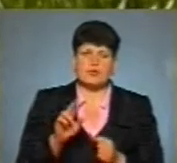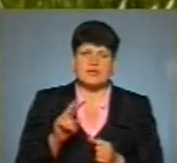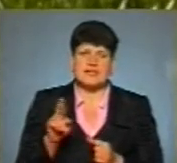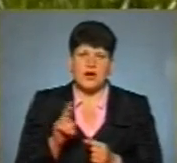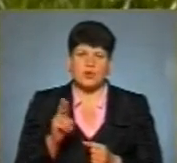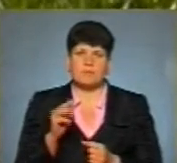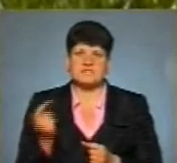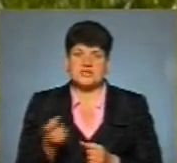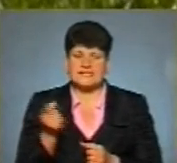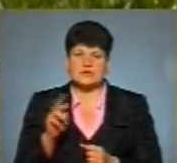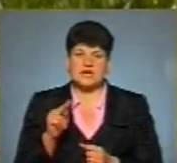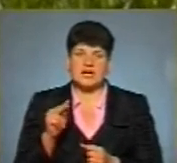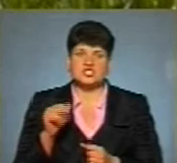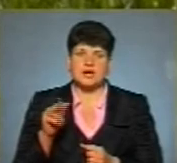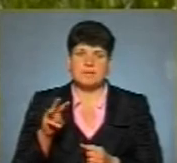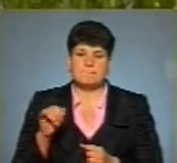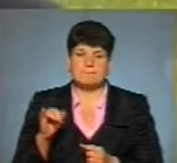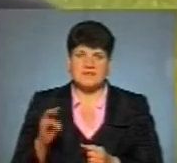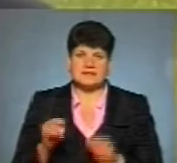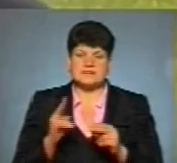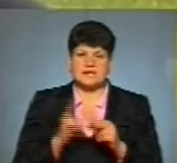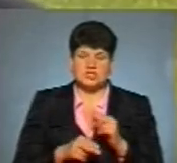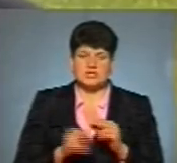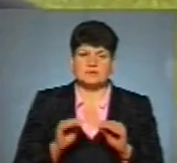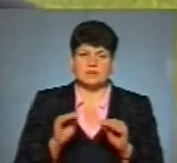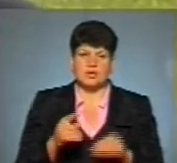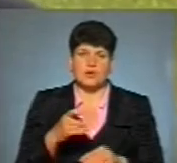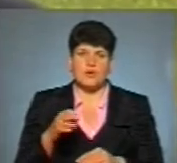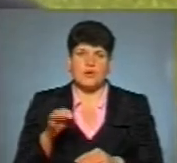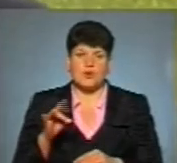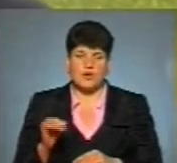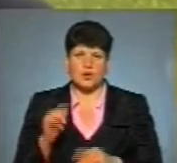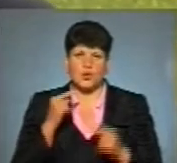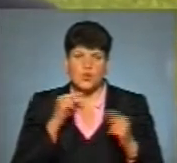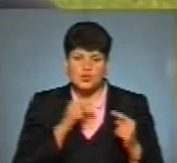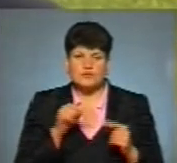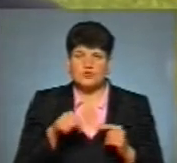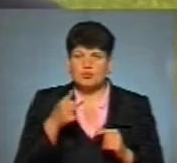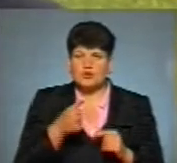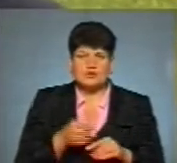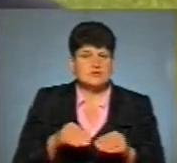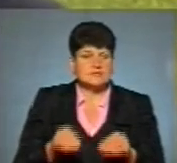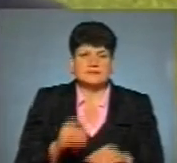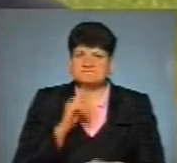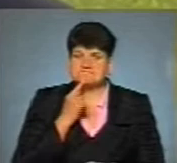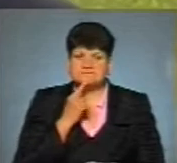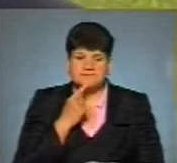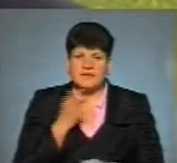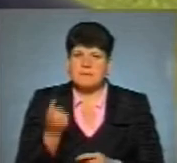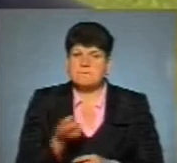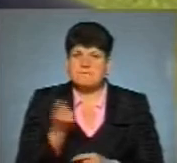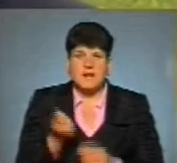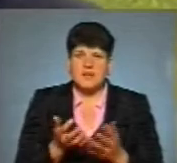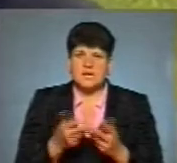ячмінь. Цими днями завершили сівбу гороху та кукурудзи. Цього року сівба дуже складна в зв'язку з дуже